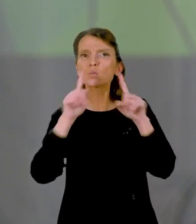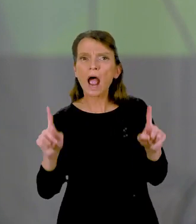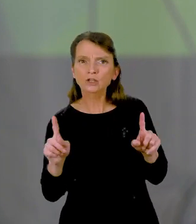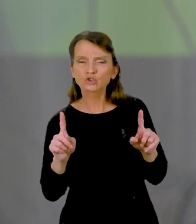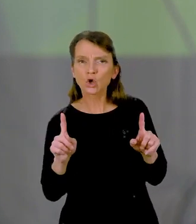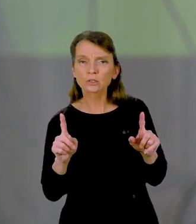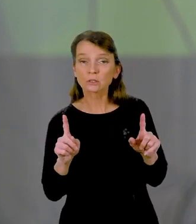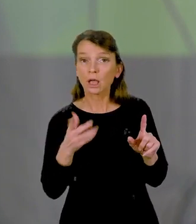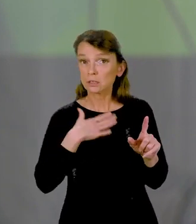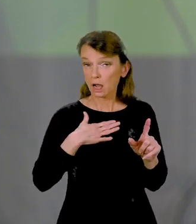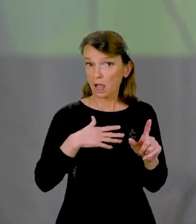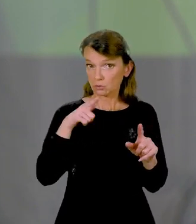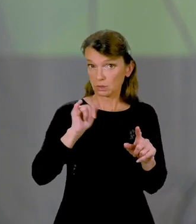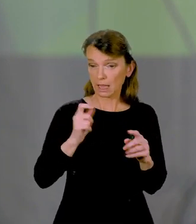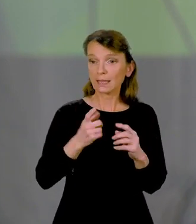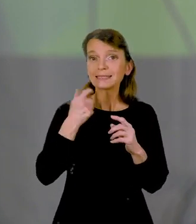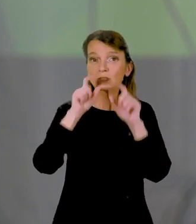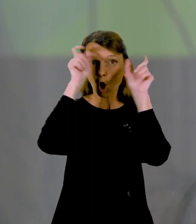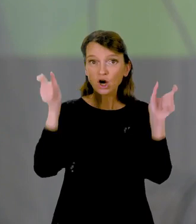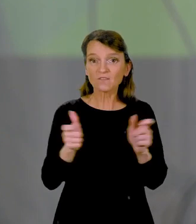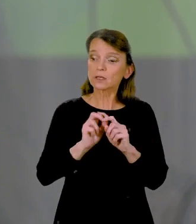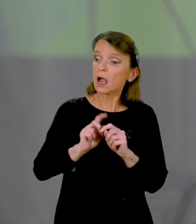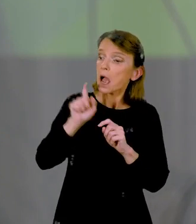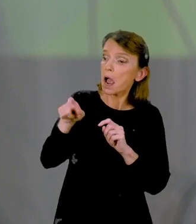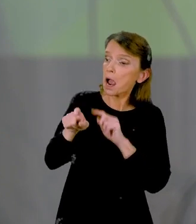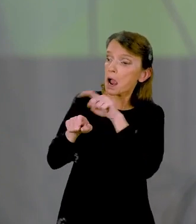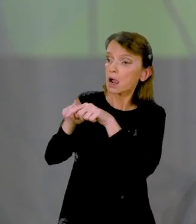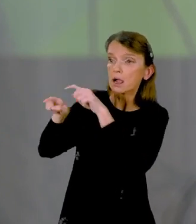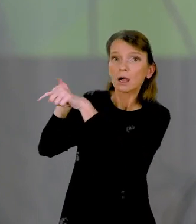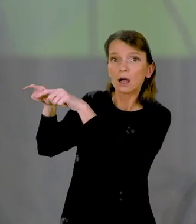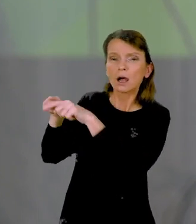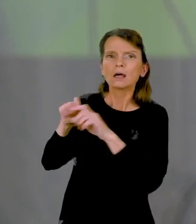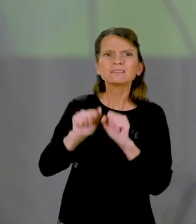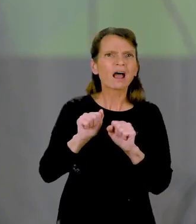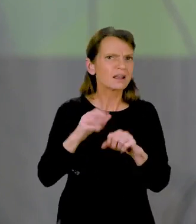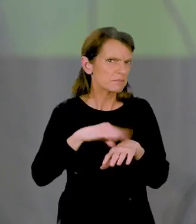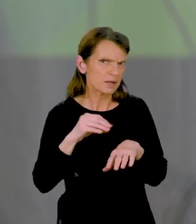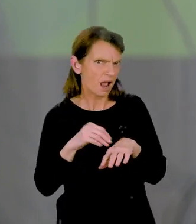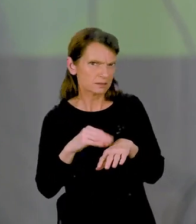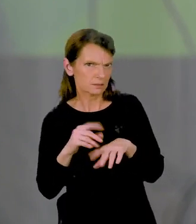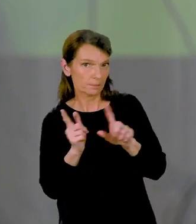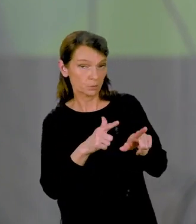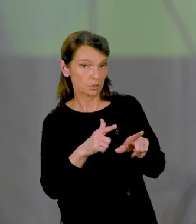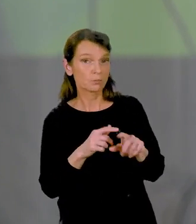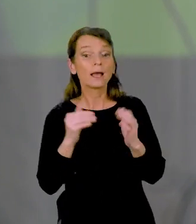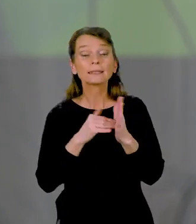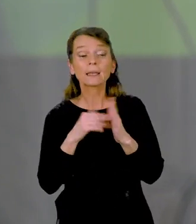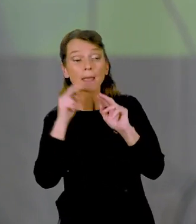drugačnost? Ker je to stopanje izven okvirjev, ustaljenih praks in je prepotreben pogled od